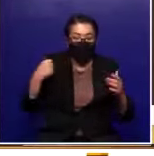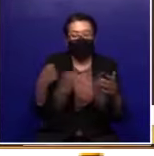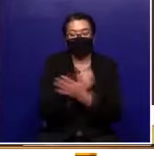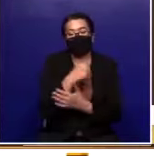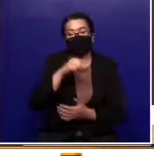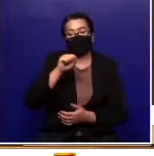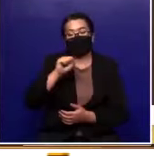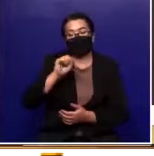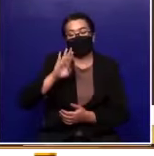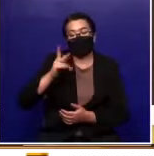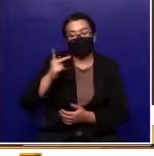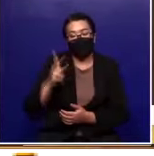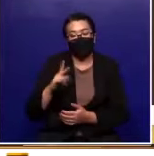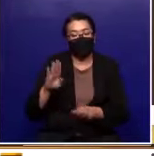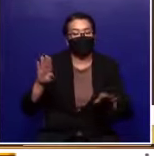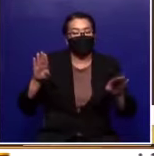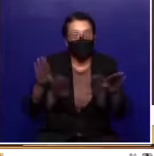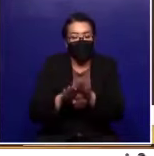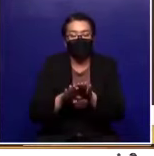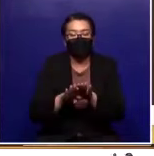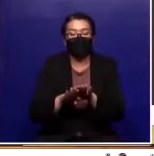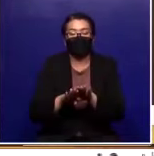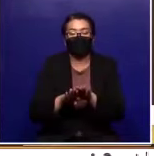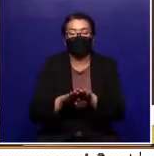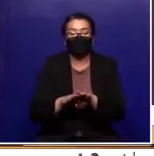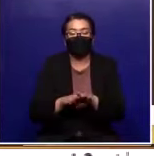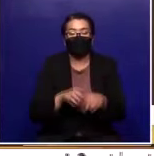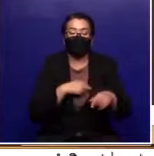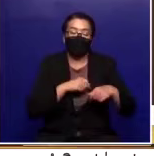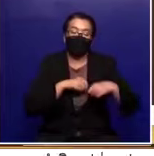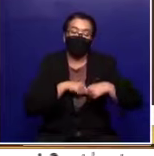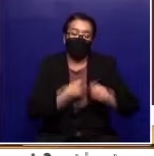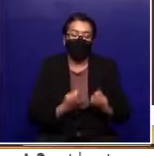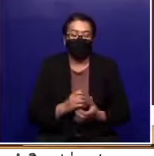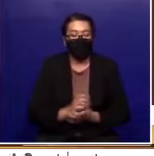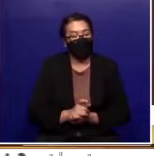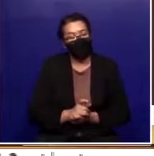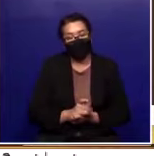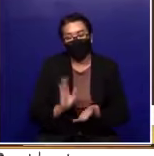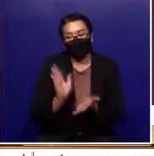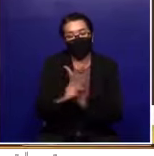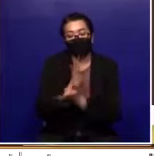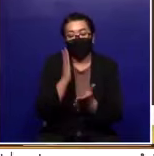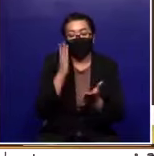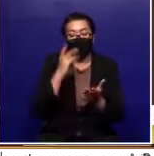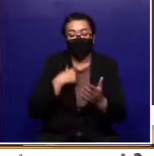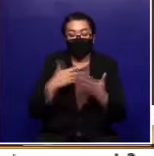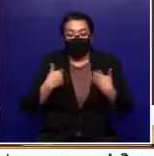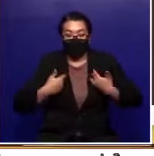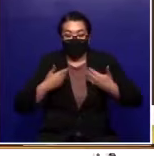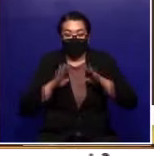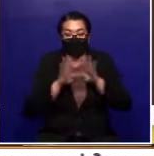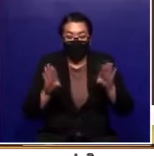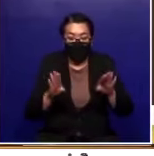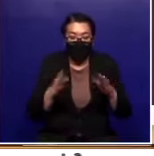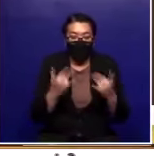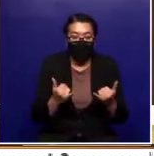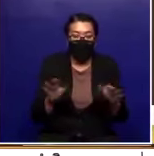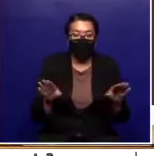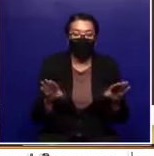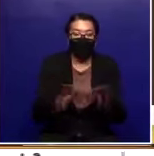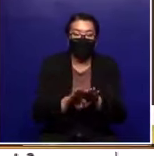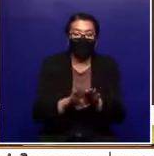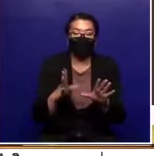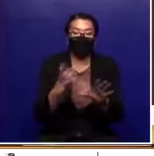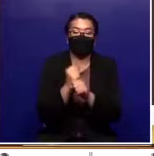มนตรีหักอกคนที่อยากจะไปทำธุรกิจกันบ้างท่านประธานครับวันนี้ปีศาจแห่งการเวลาไล่ล่า